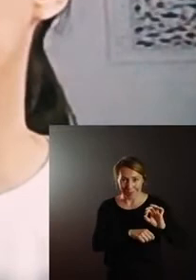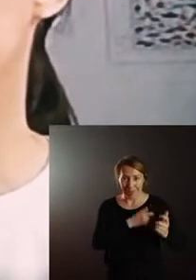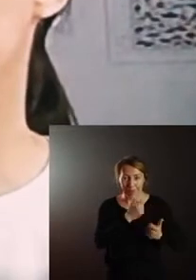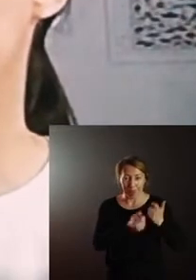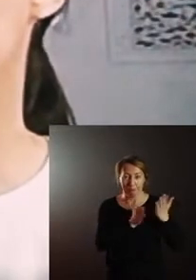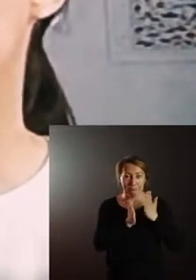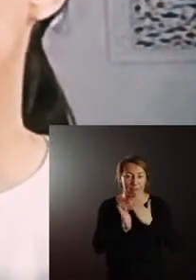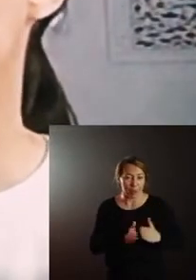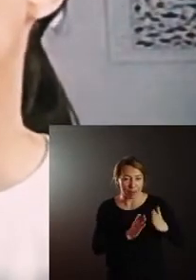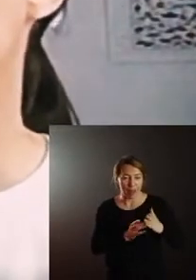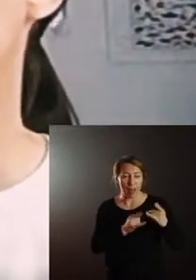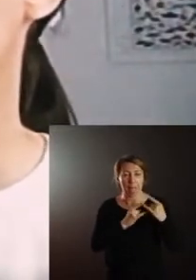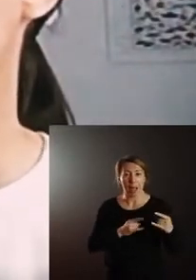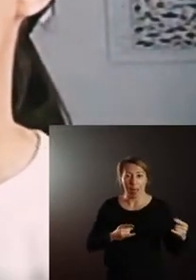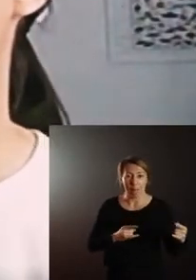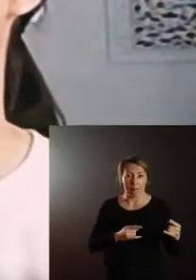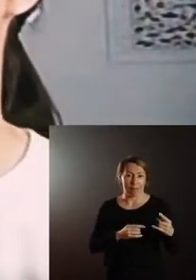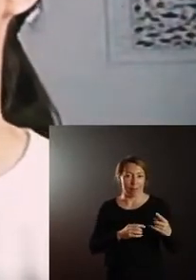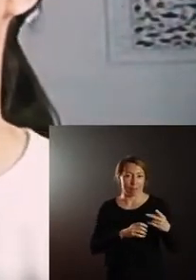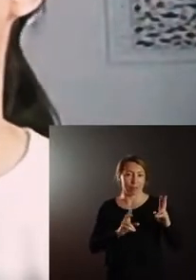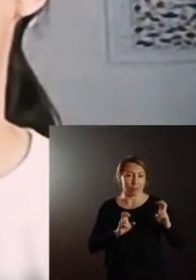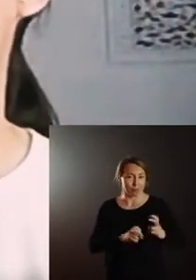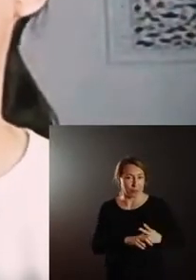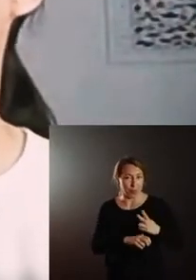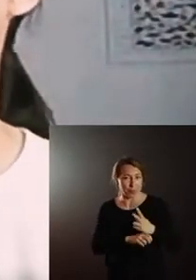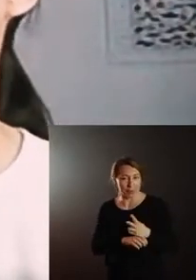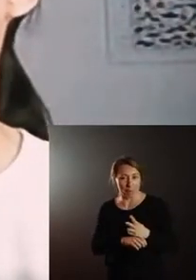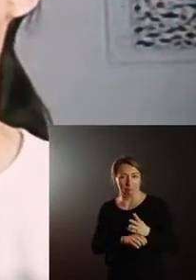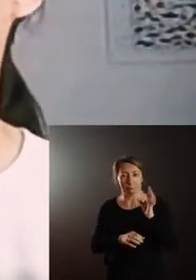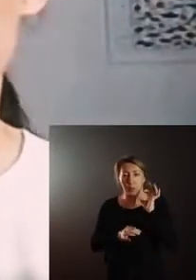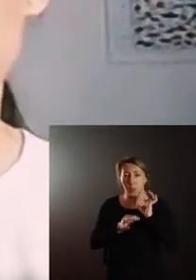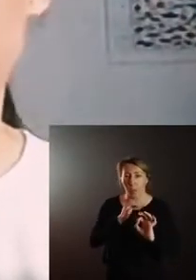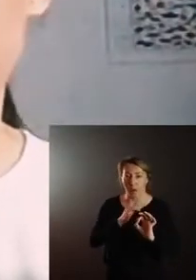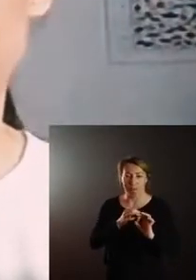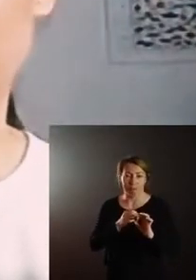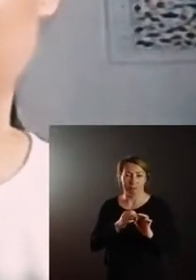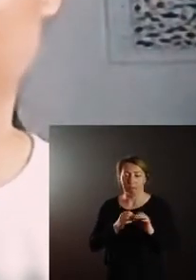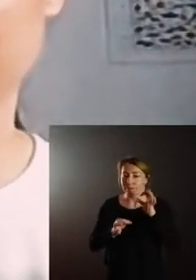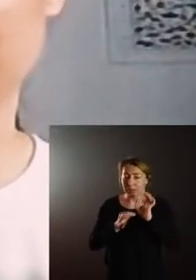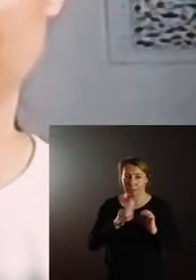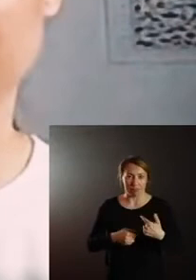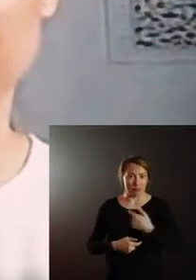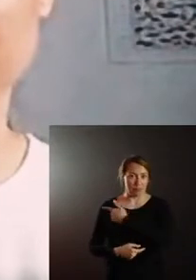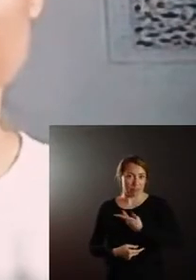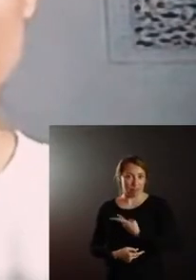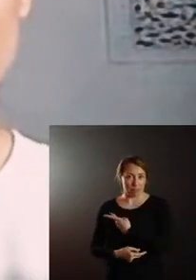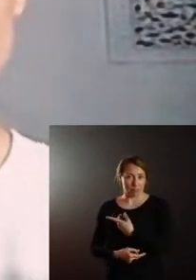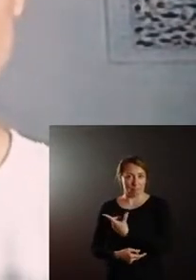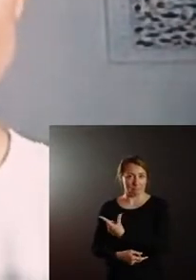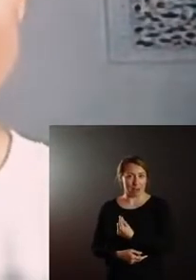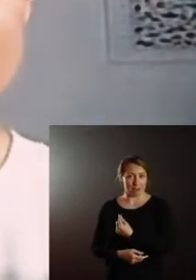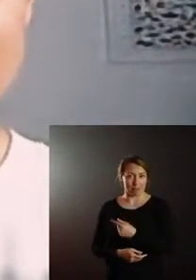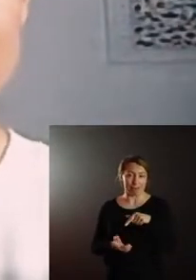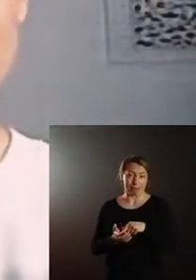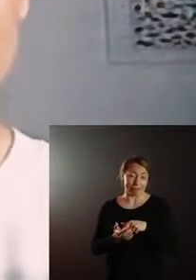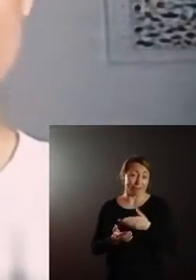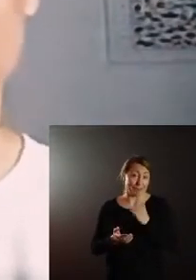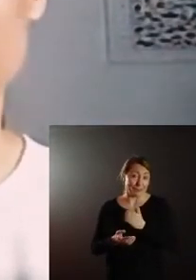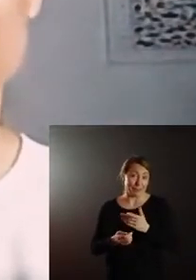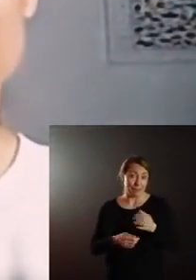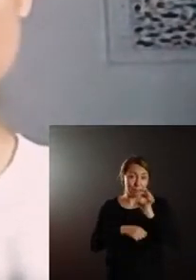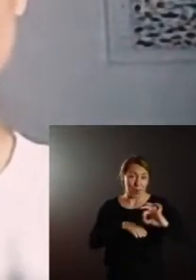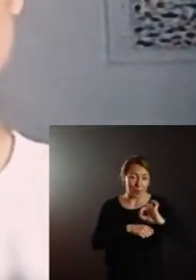dokładnie dlaczego sama pożycza nawet A wydaje nam się że naprawdę grono zainteresowanych jest szerokie tak jak